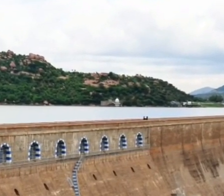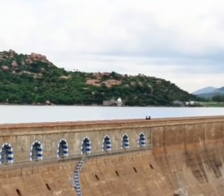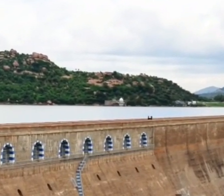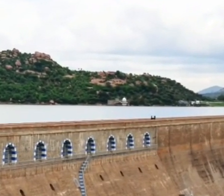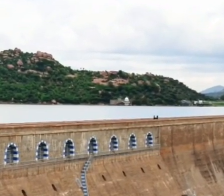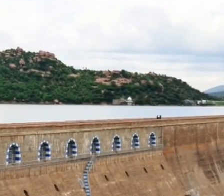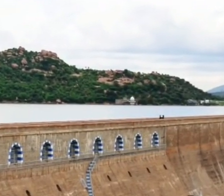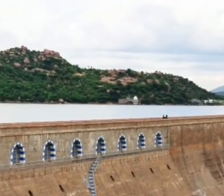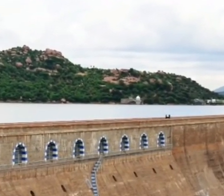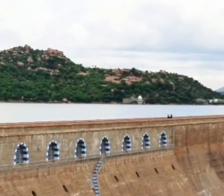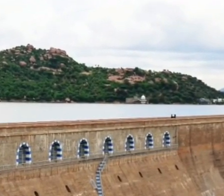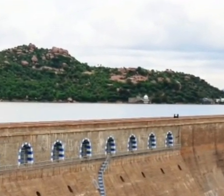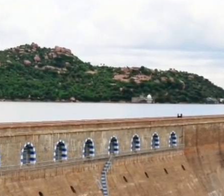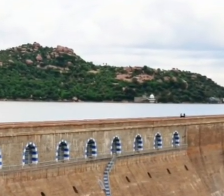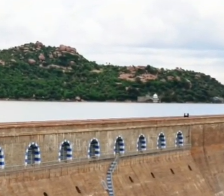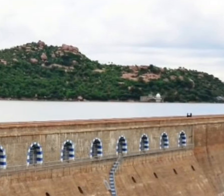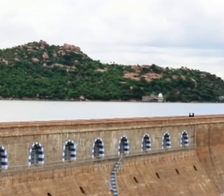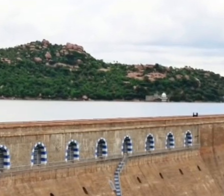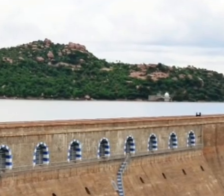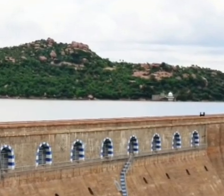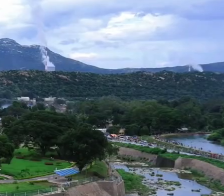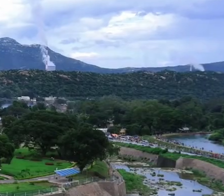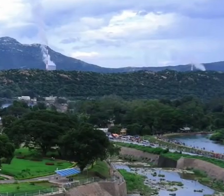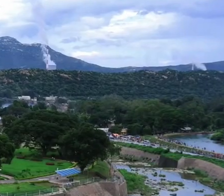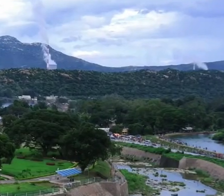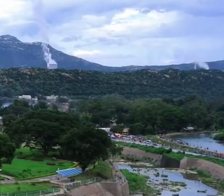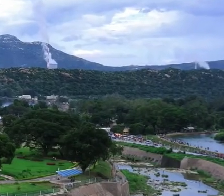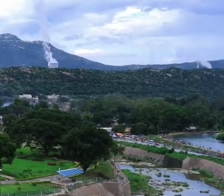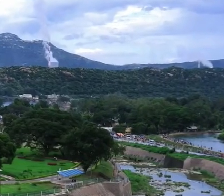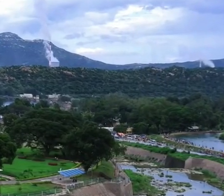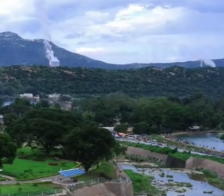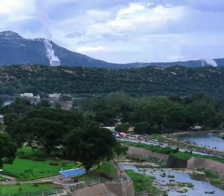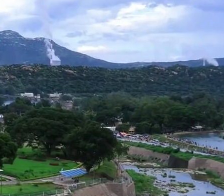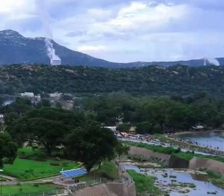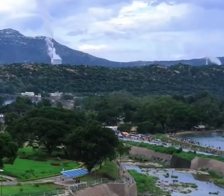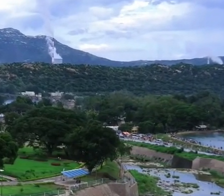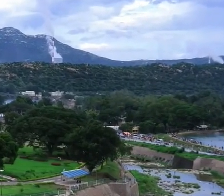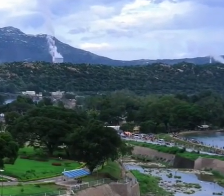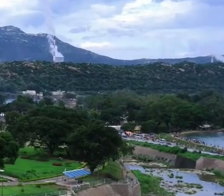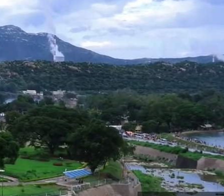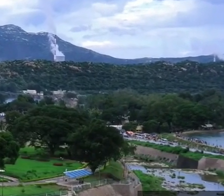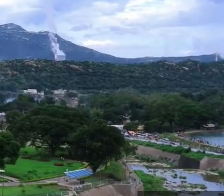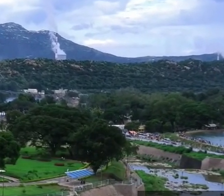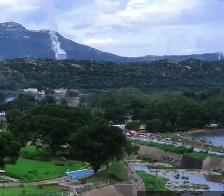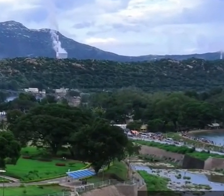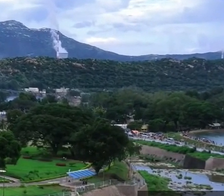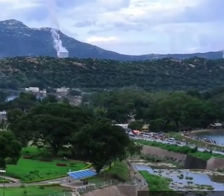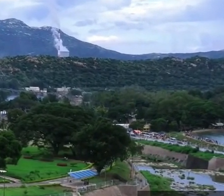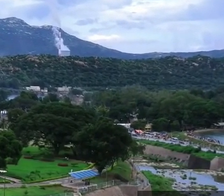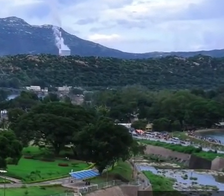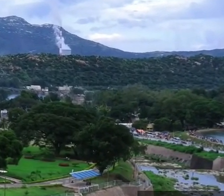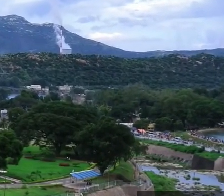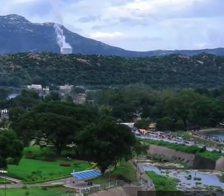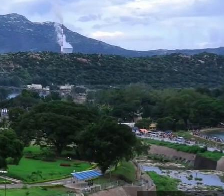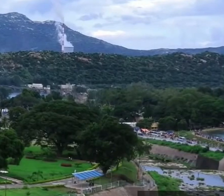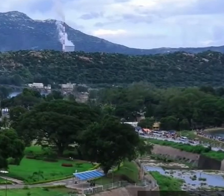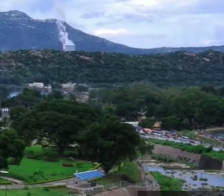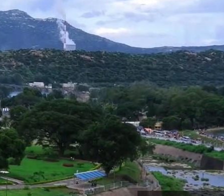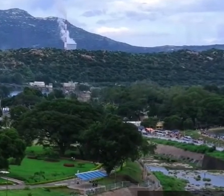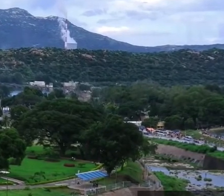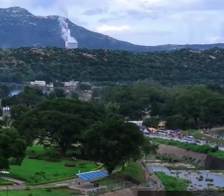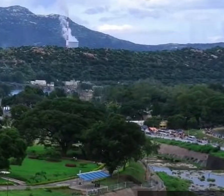रिवर पर ये मेजर डैम्स बनाए गए हैं अब हम अपने वीजुली इंपेड बच्चों को कैसे डैर रिवर के बारे में